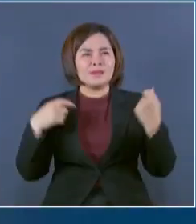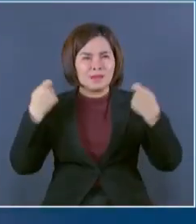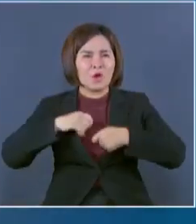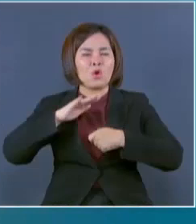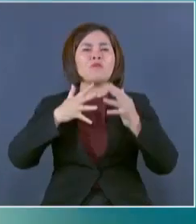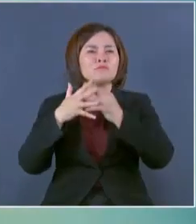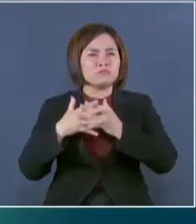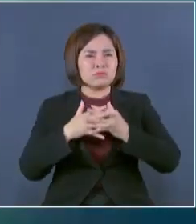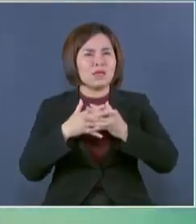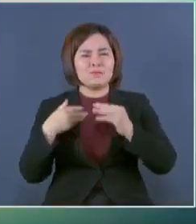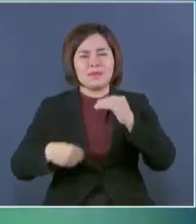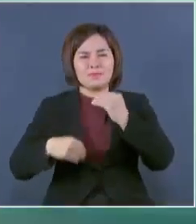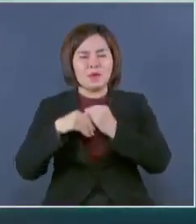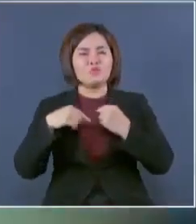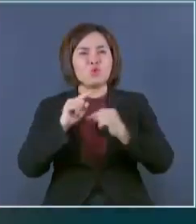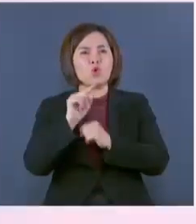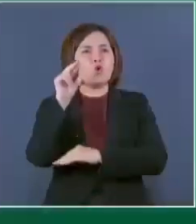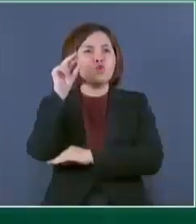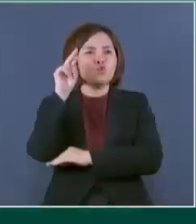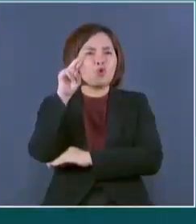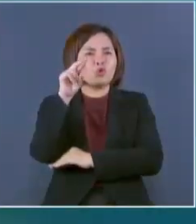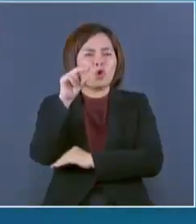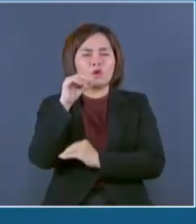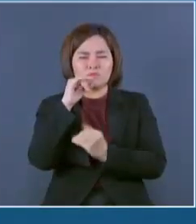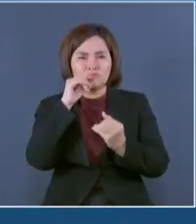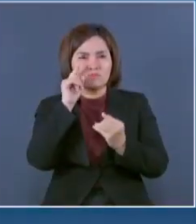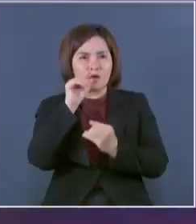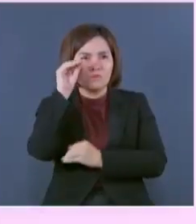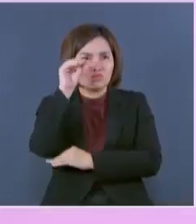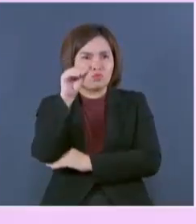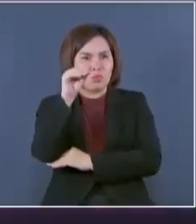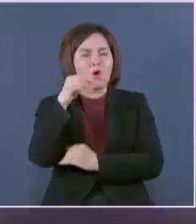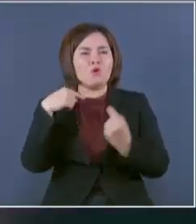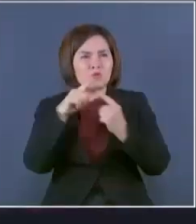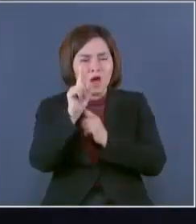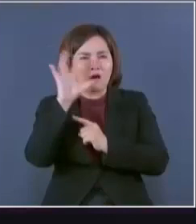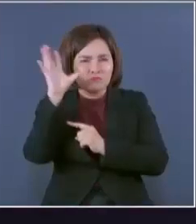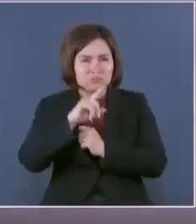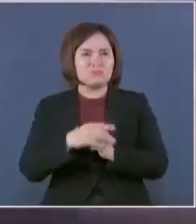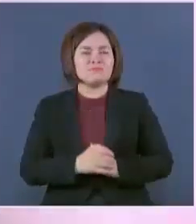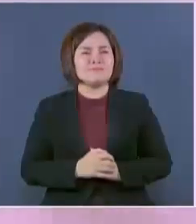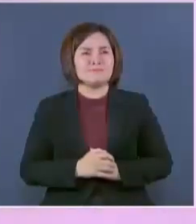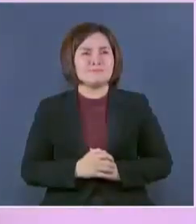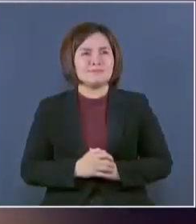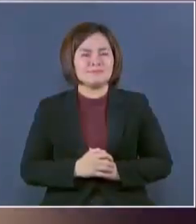มทั้งยังแต่งด้วยขนนกกระจอกเทศนะคะที่ก็ถือเป็นเอกลักษณ์ของทางแบรนด์ทางแบรนด์ก็ยังได้ขอขอบคุณทางค่